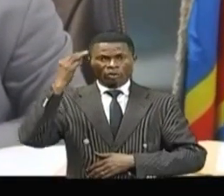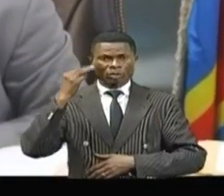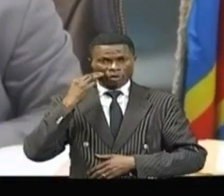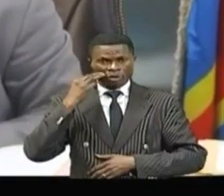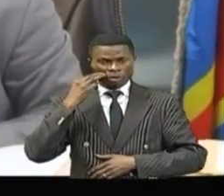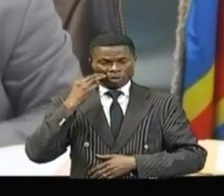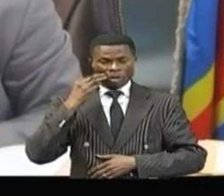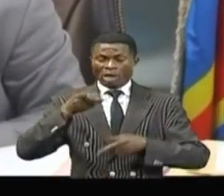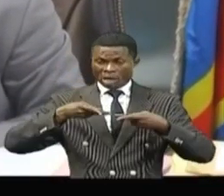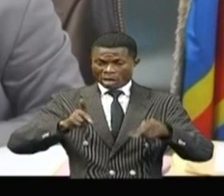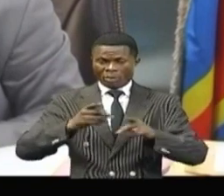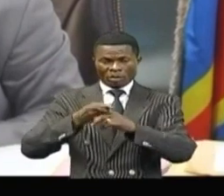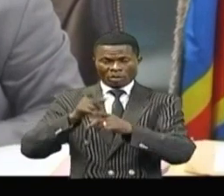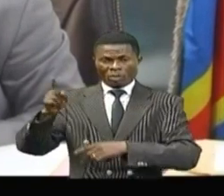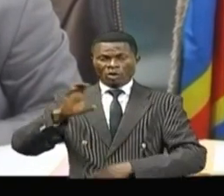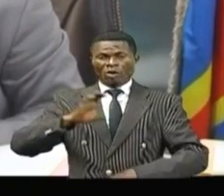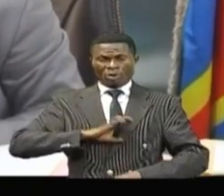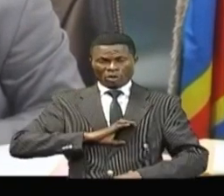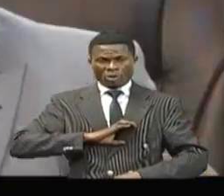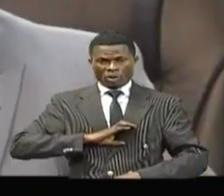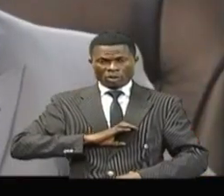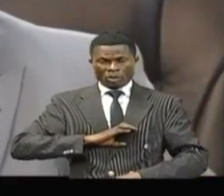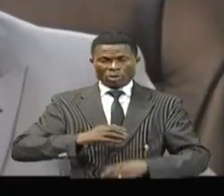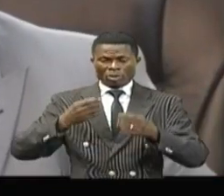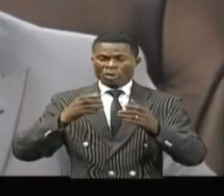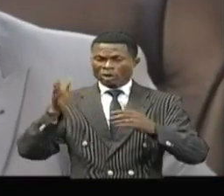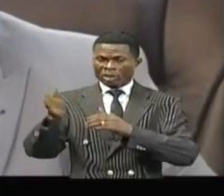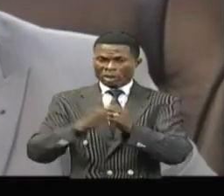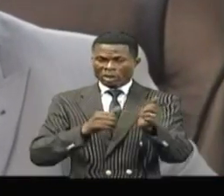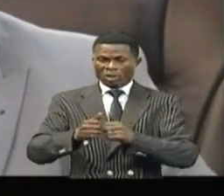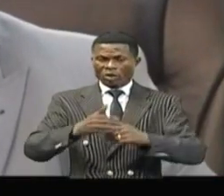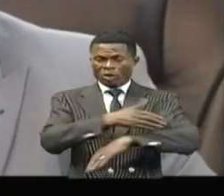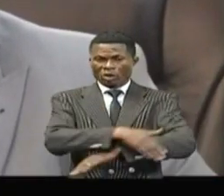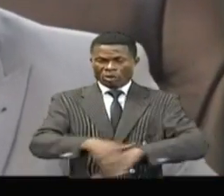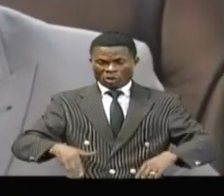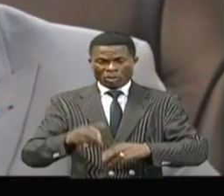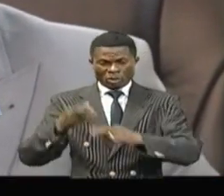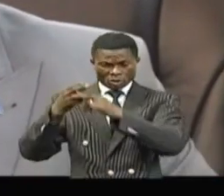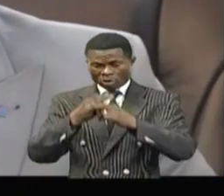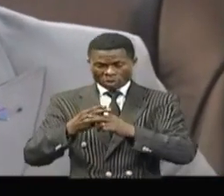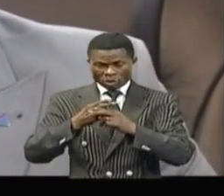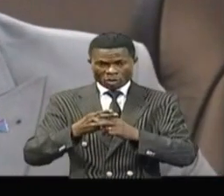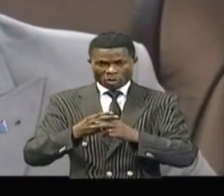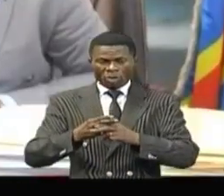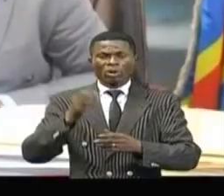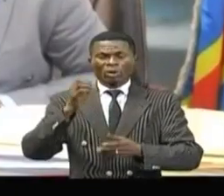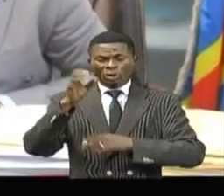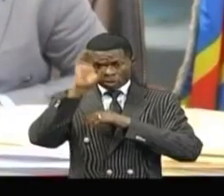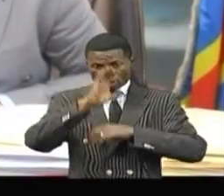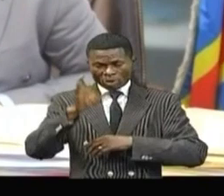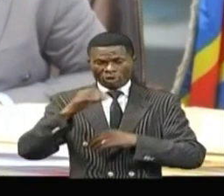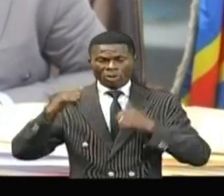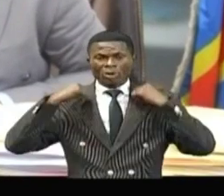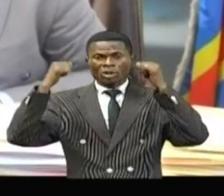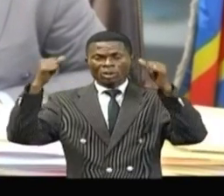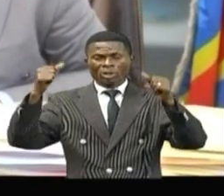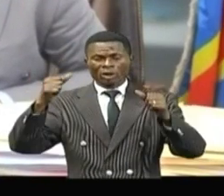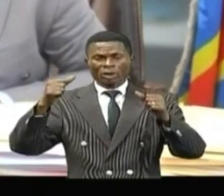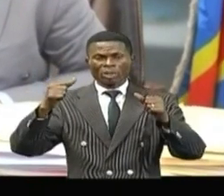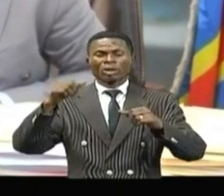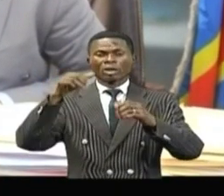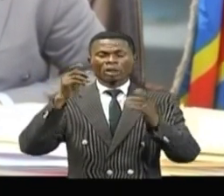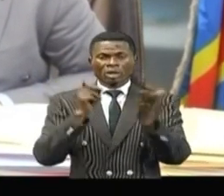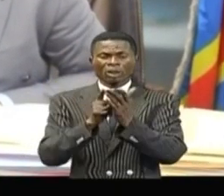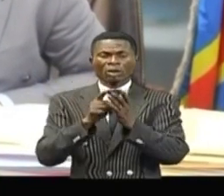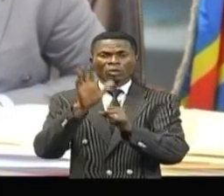son instruction, la police a pris des mesures pour renforcer ses patrouilles pour notamment lutter contre le banditisme urbain observé